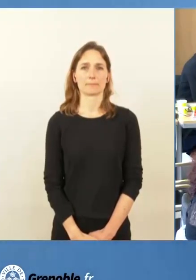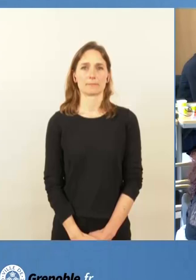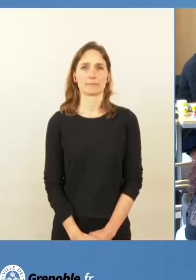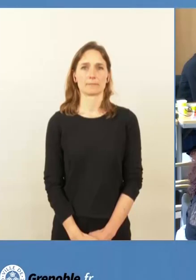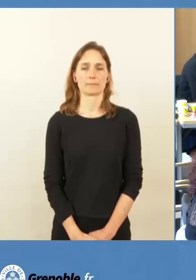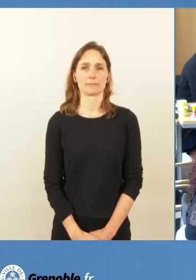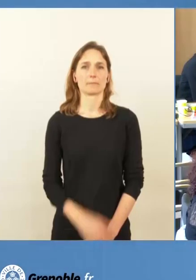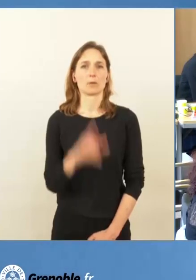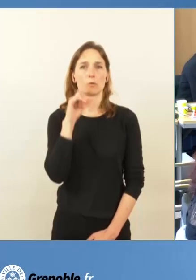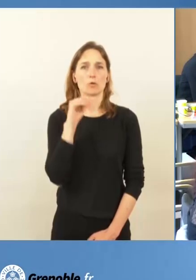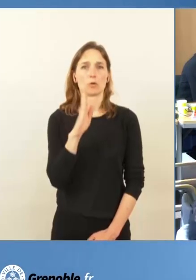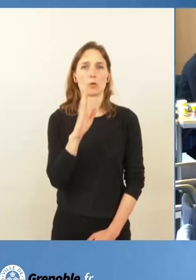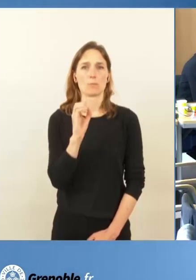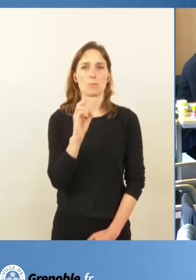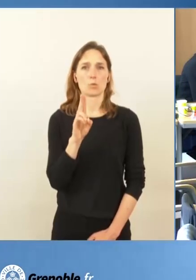Hassan